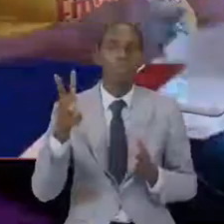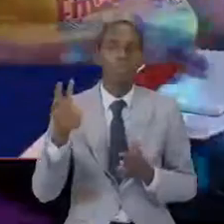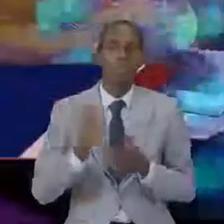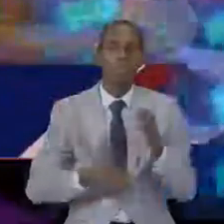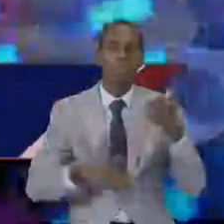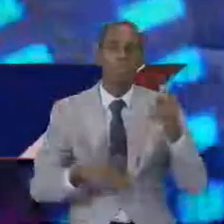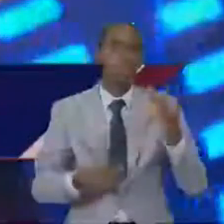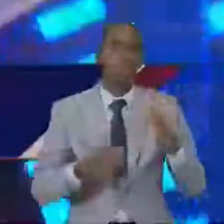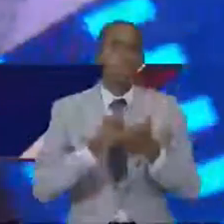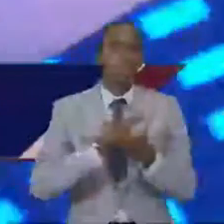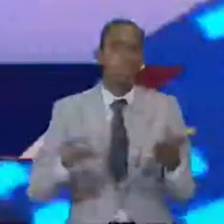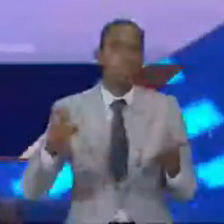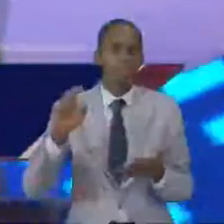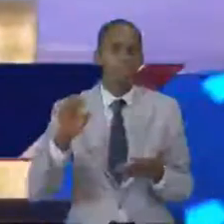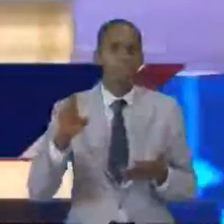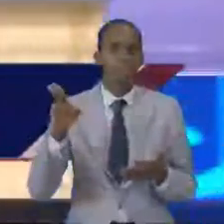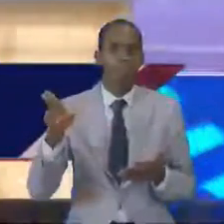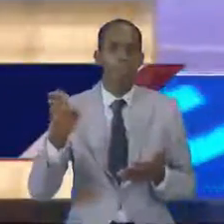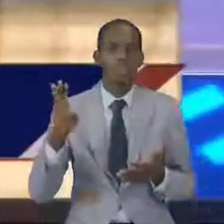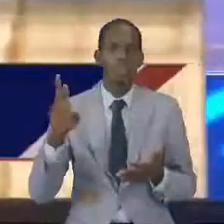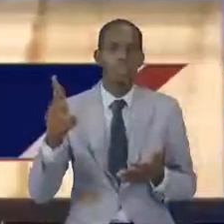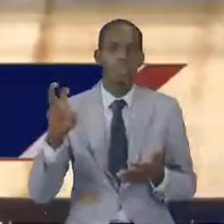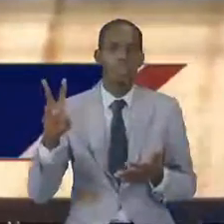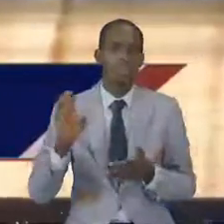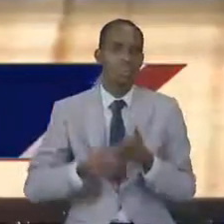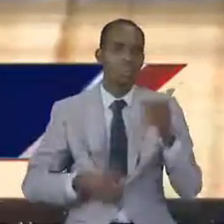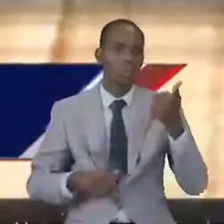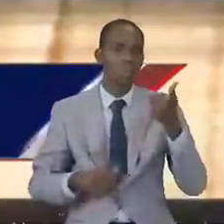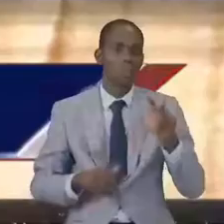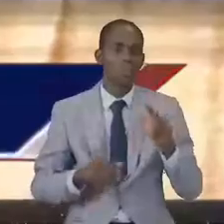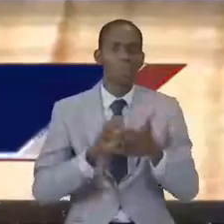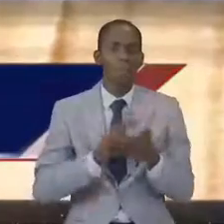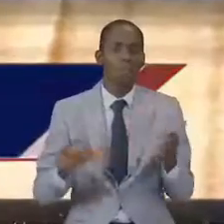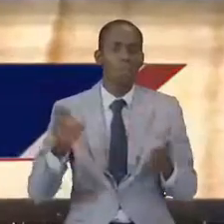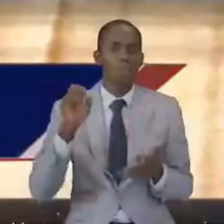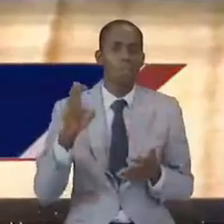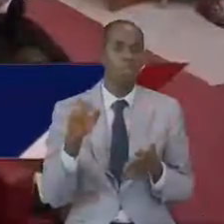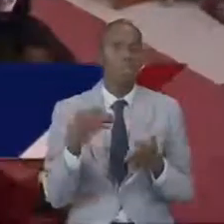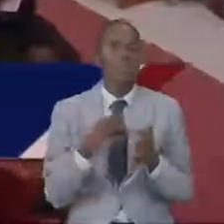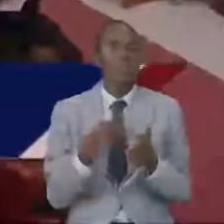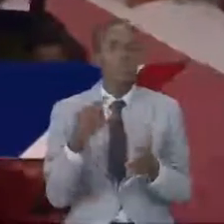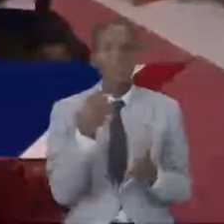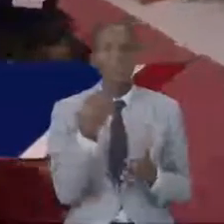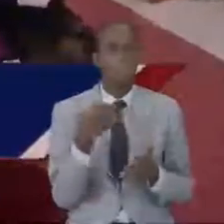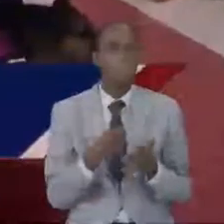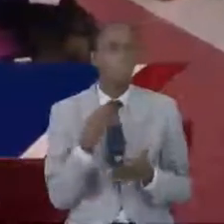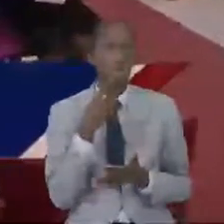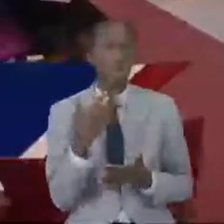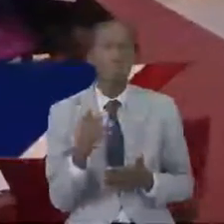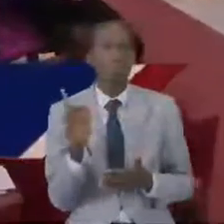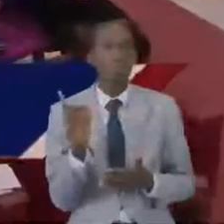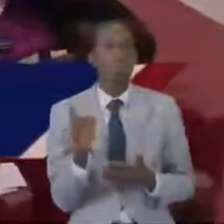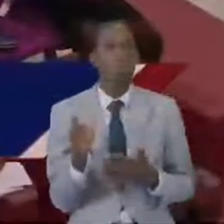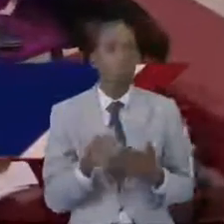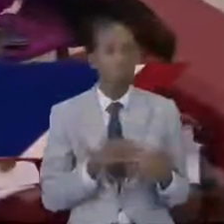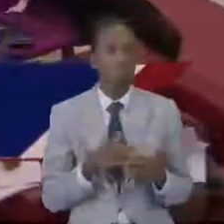hébreu chapitre 13 et bleu chapitre 13 nous lisons à partir de verser 12